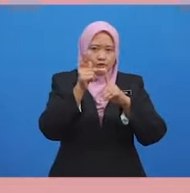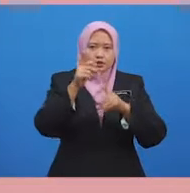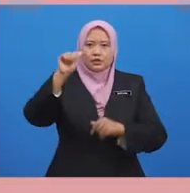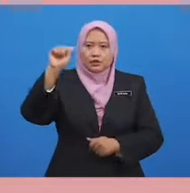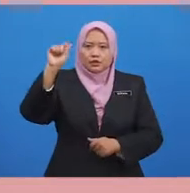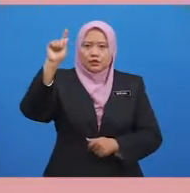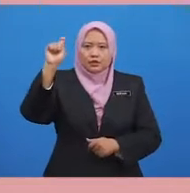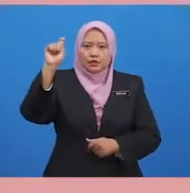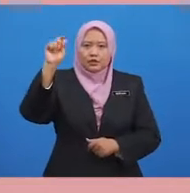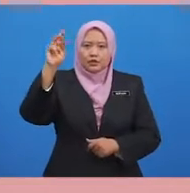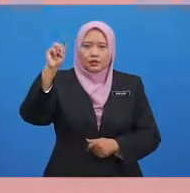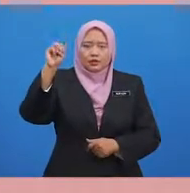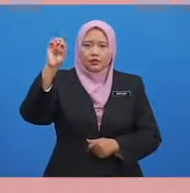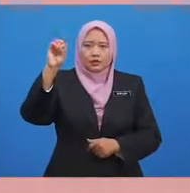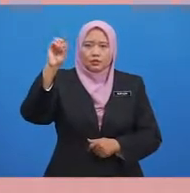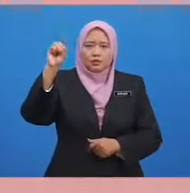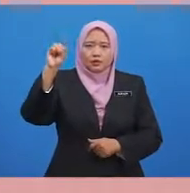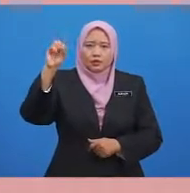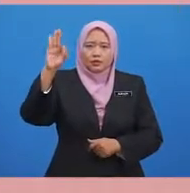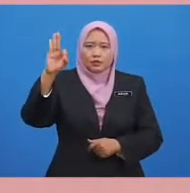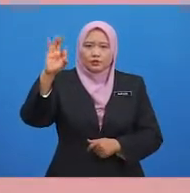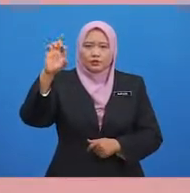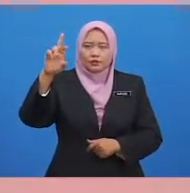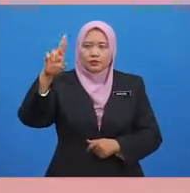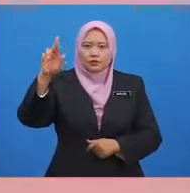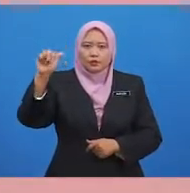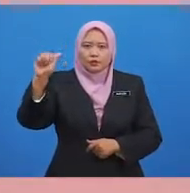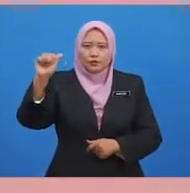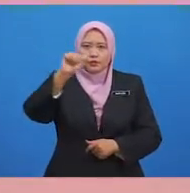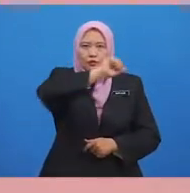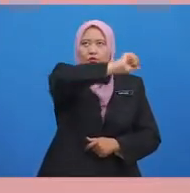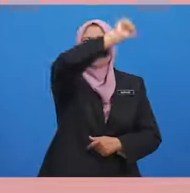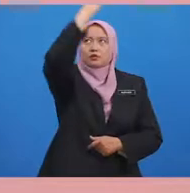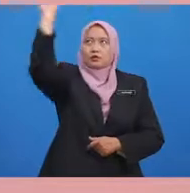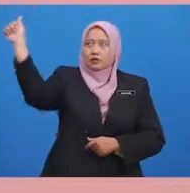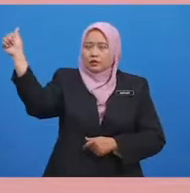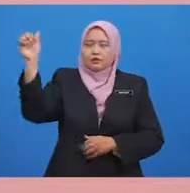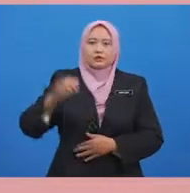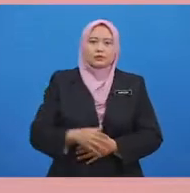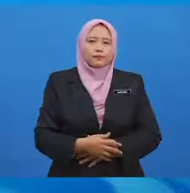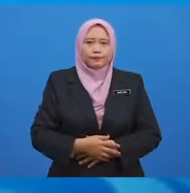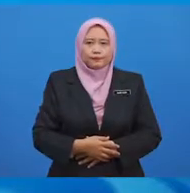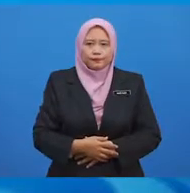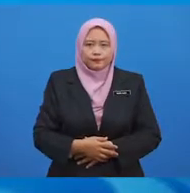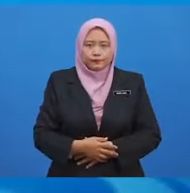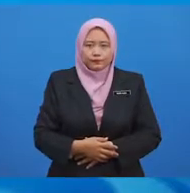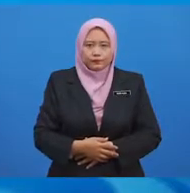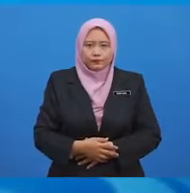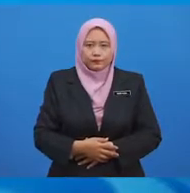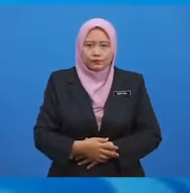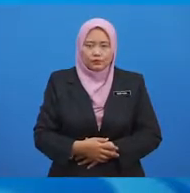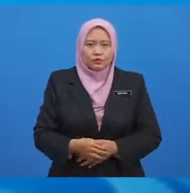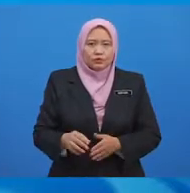busuk, gas beracun dan bersifat mengkakis seperti